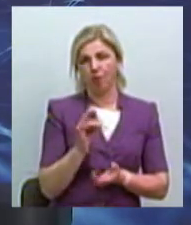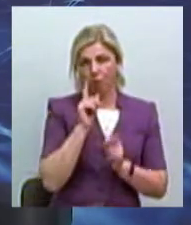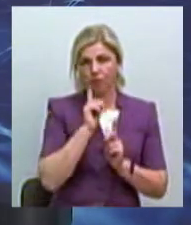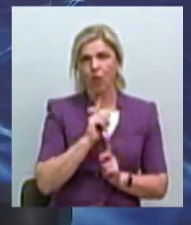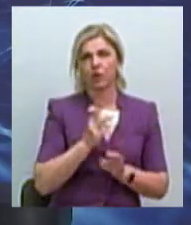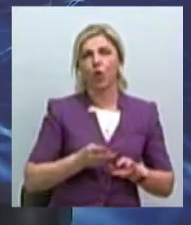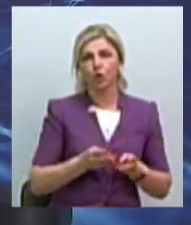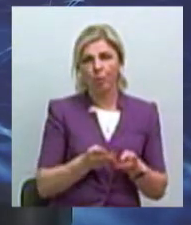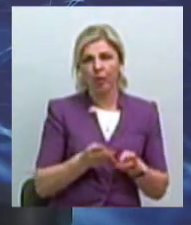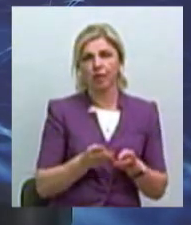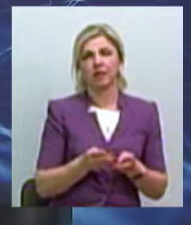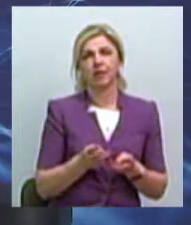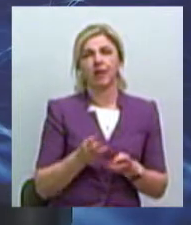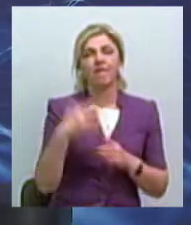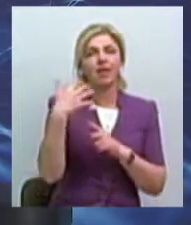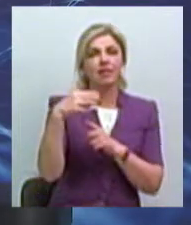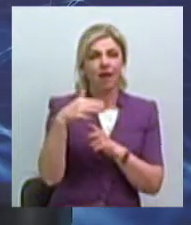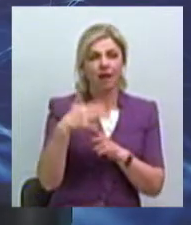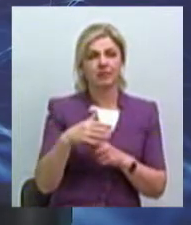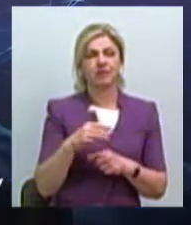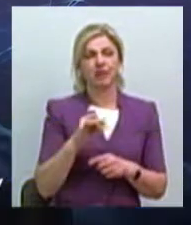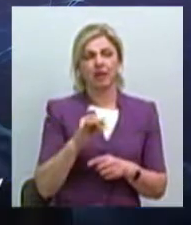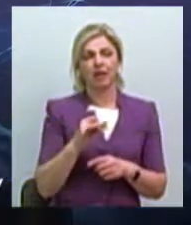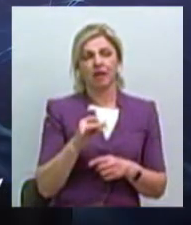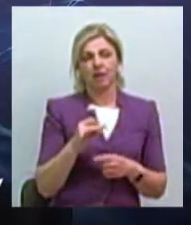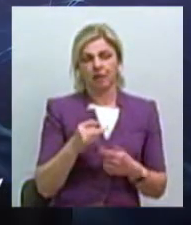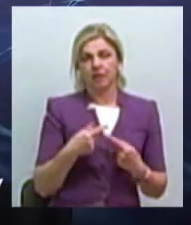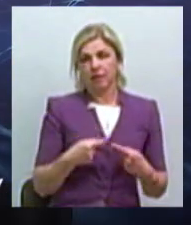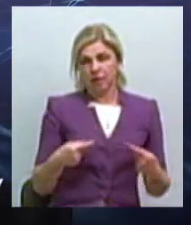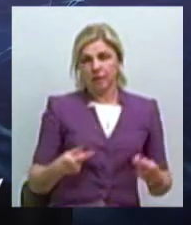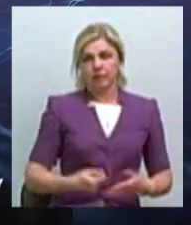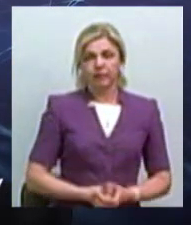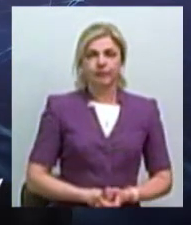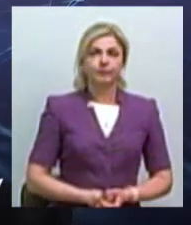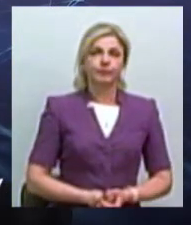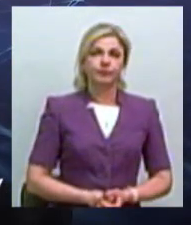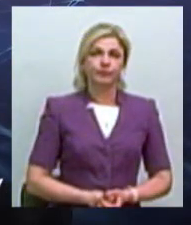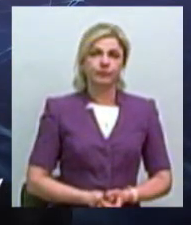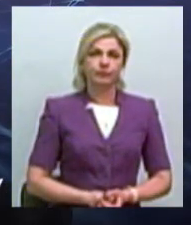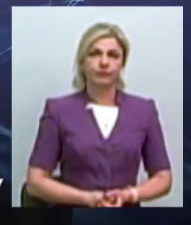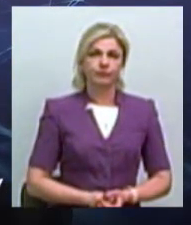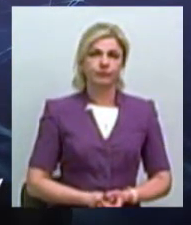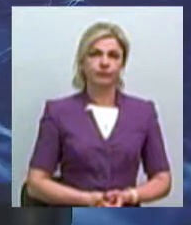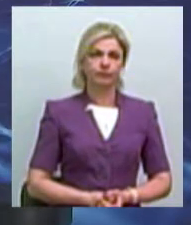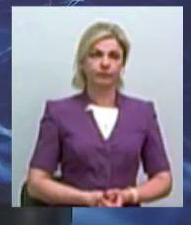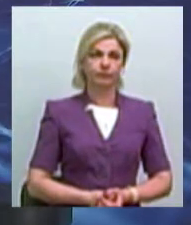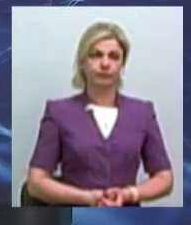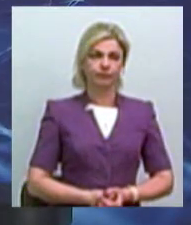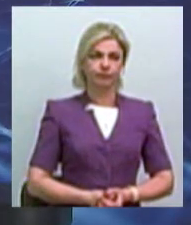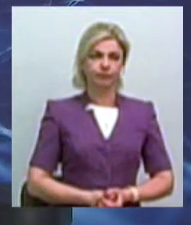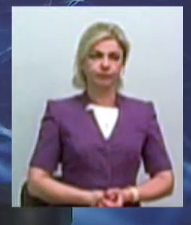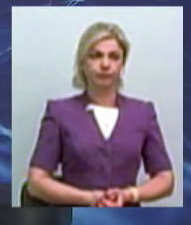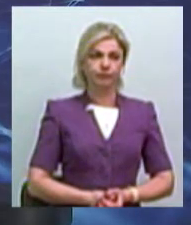комфортне опалення, там, вентиляція, рекуперація повітря. От. Я зрозуміла. І в нас